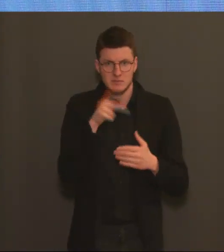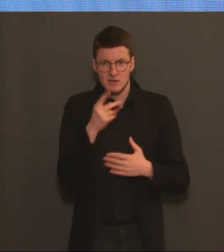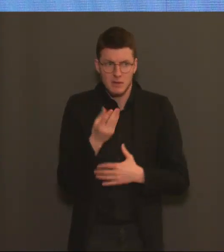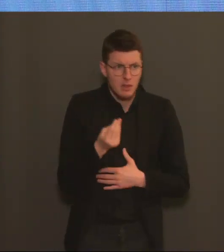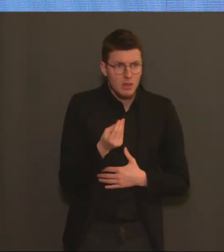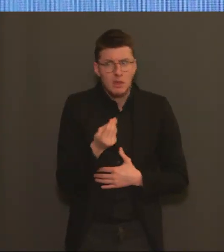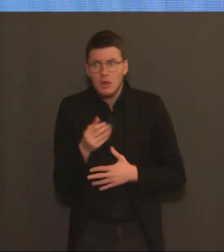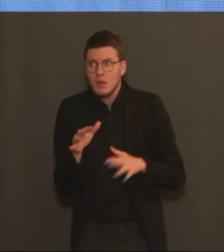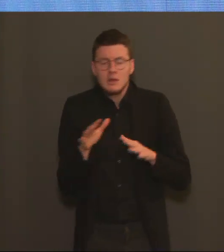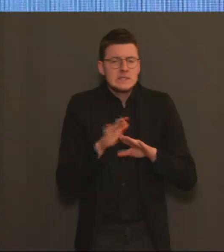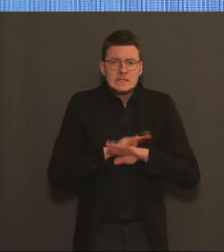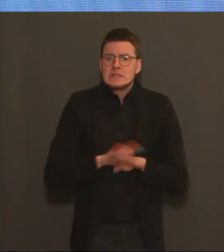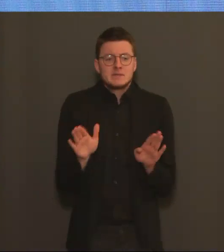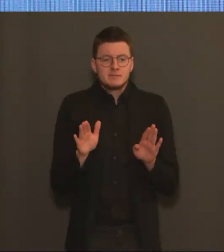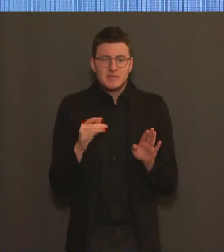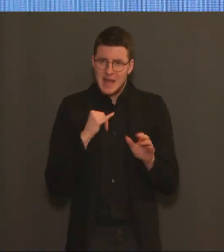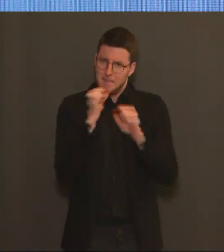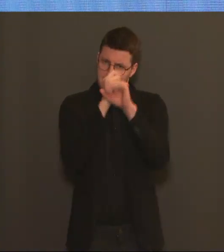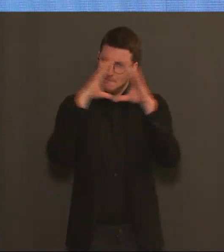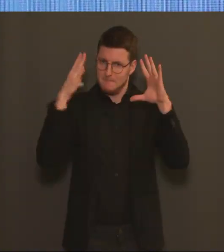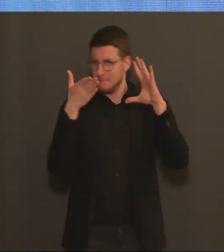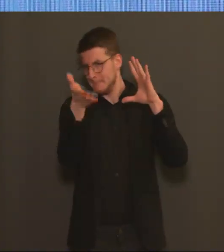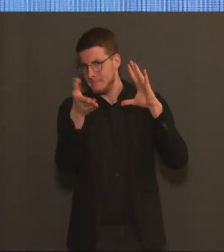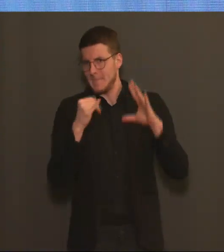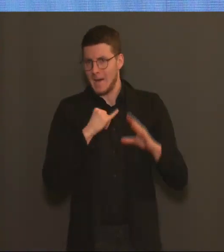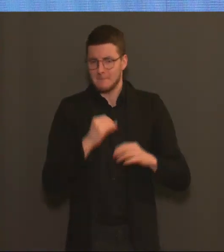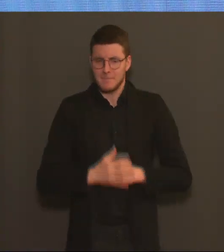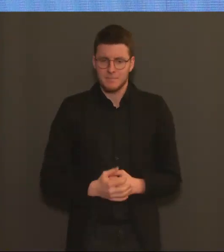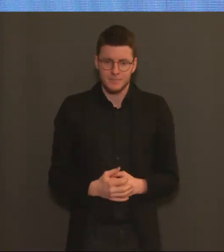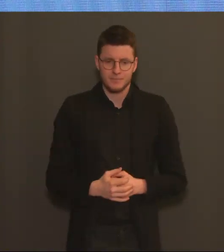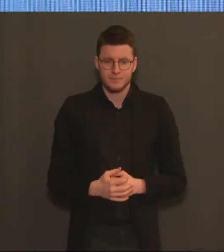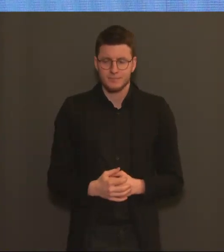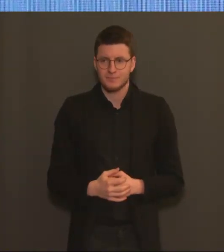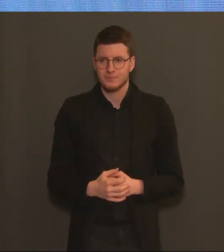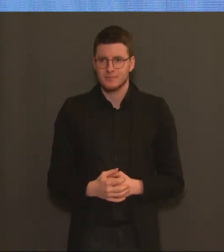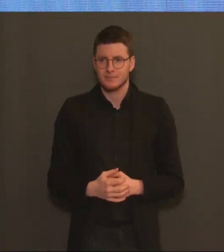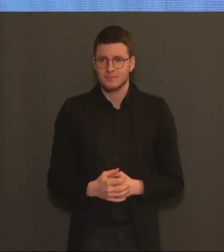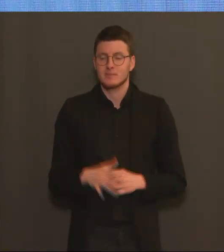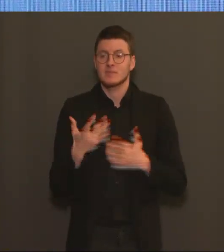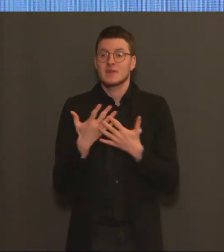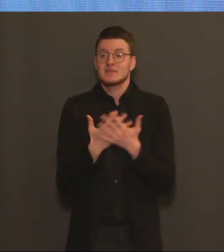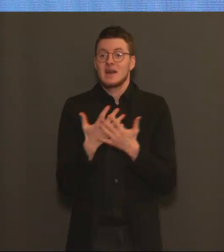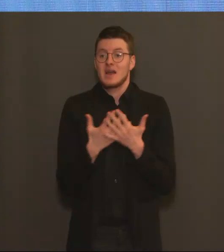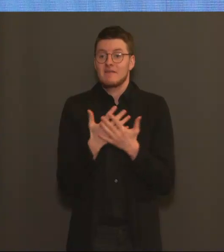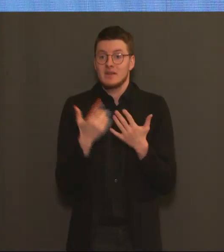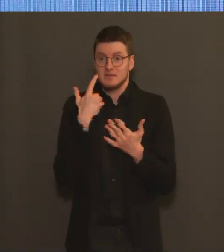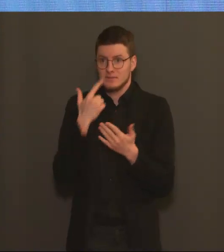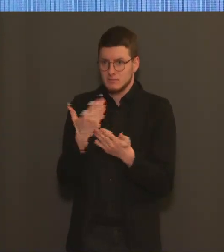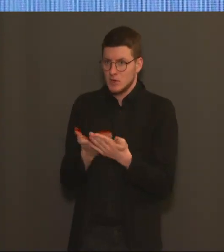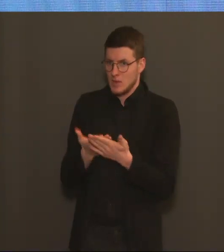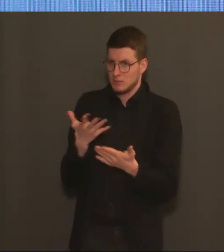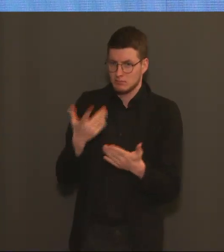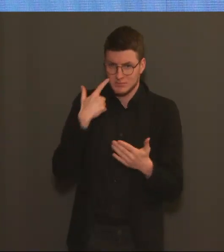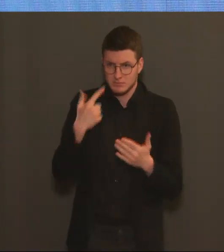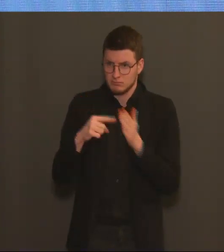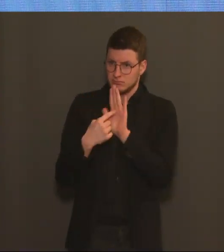angst. De cijfers tonen aan dat de terugkeer naar een normale leven